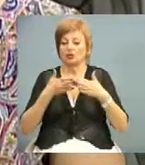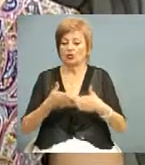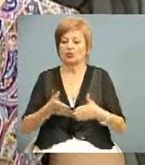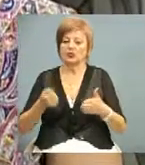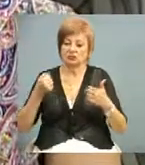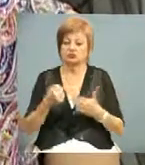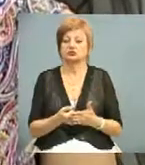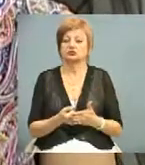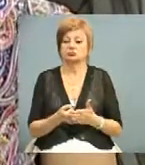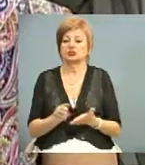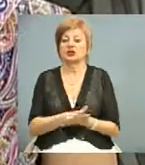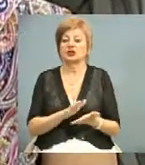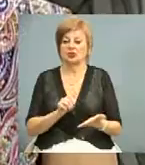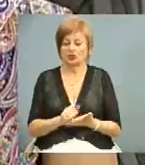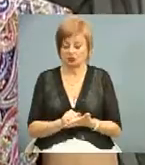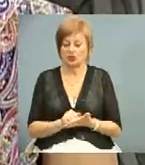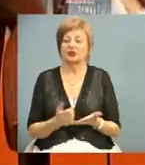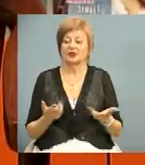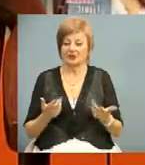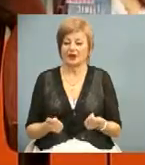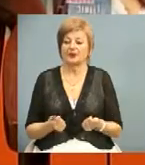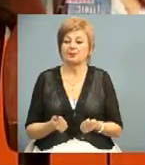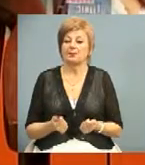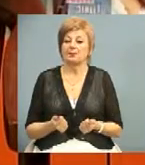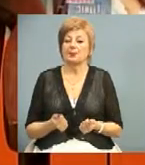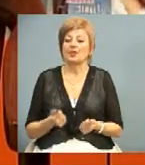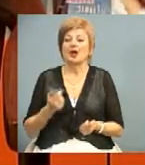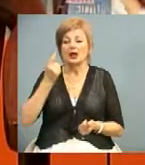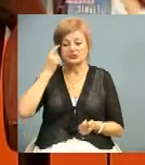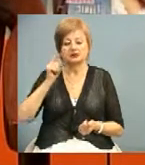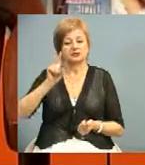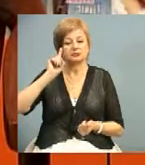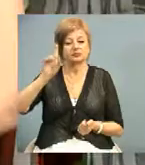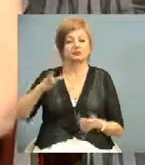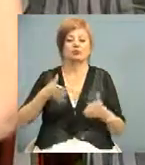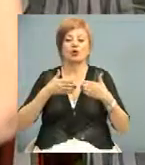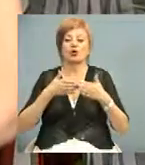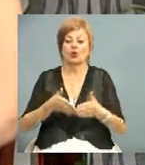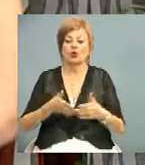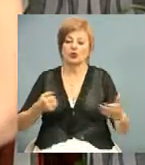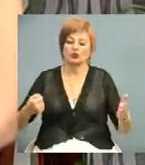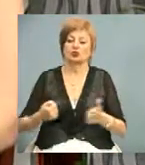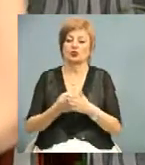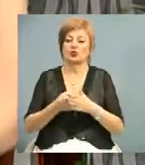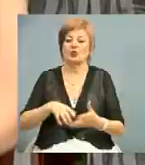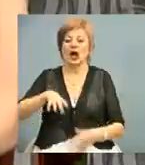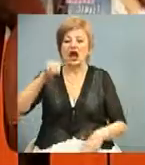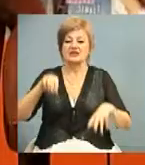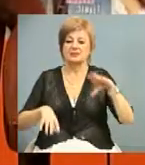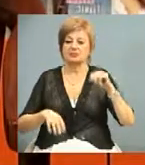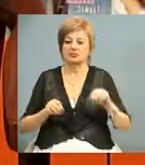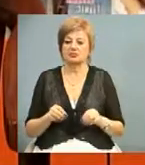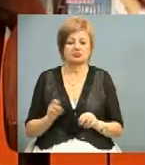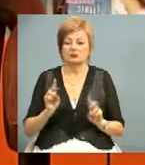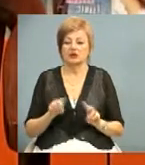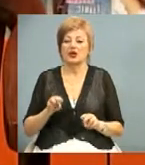можуть зруйнувати корабель. Так. Який відомий корабель зіткнувся з айсбергом, відомо тобі?